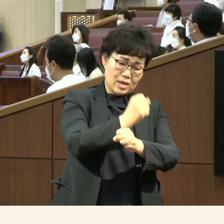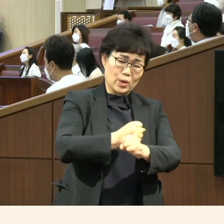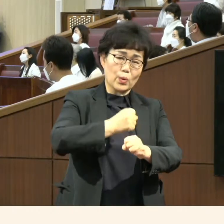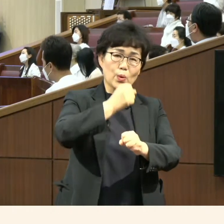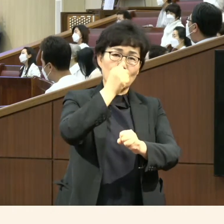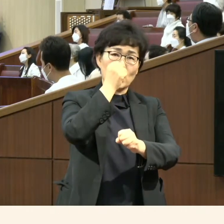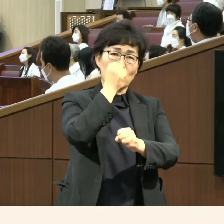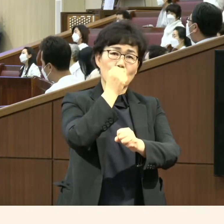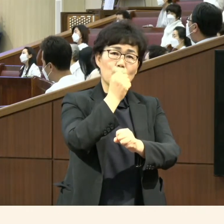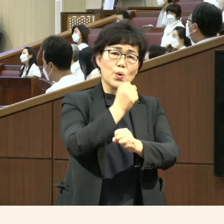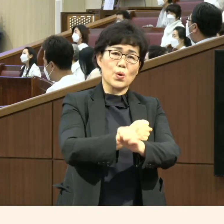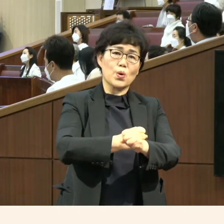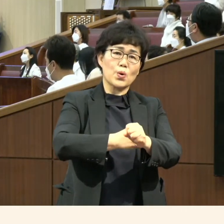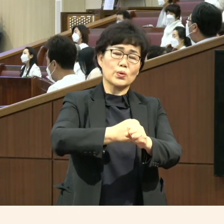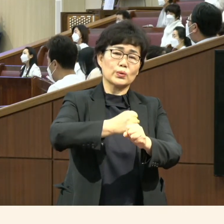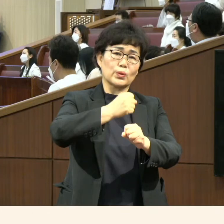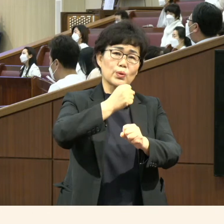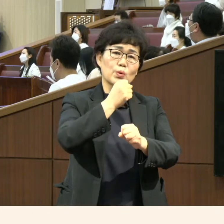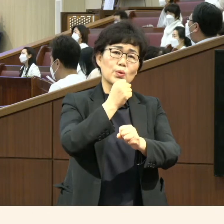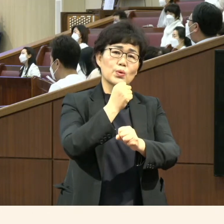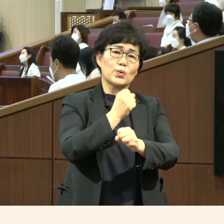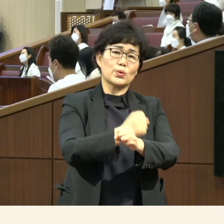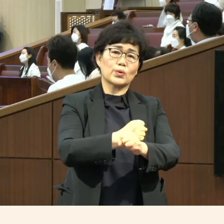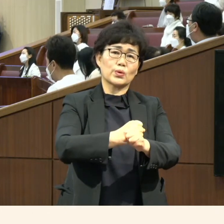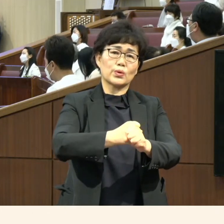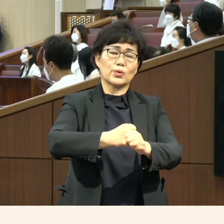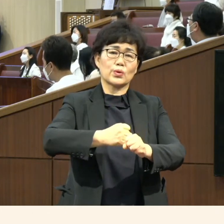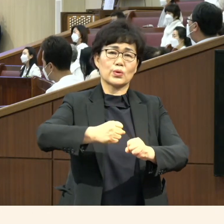십자가의 공로로